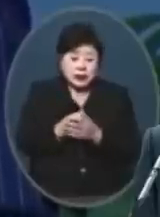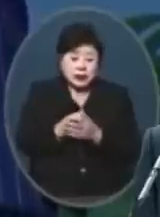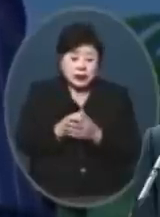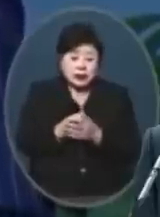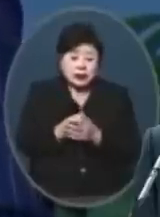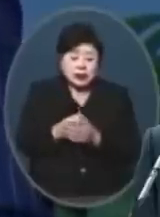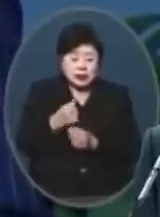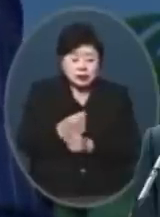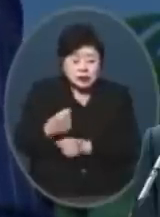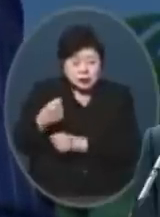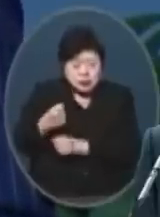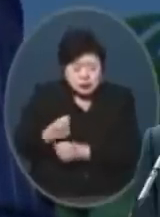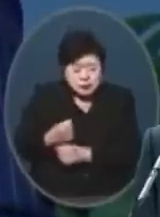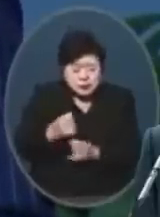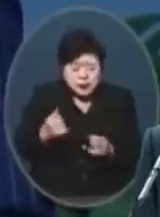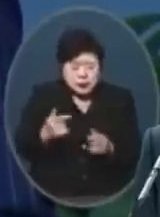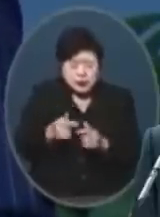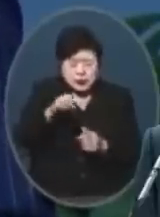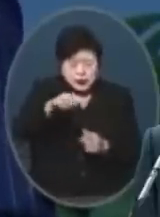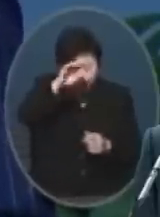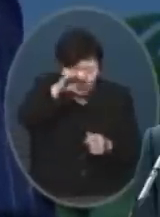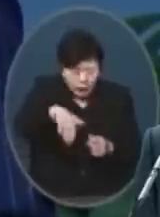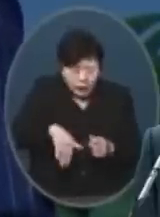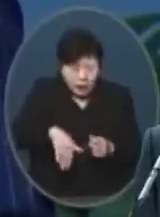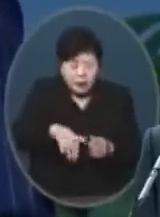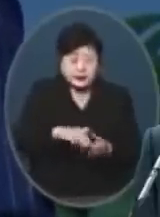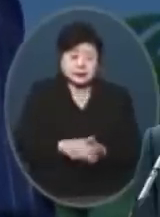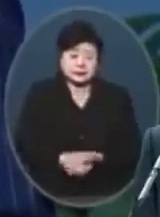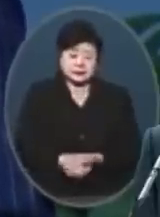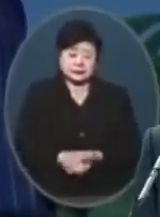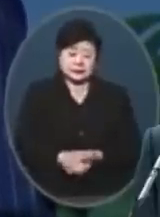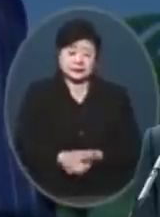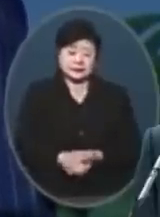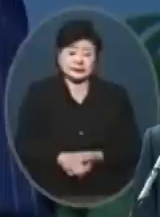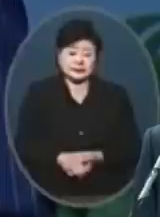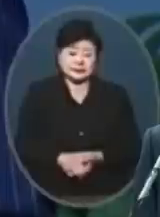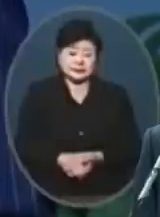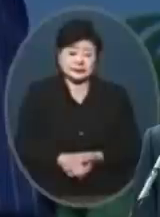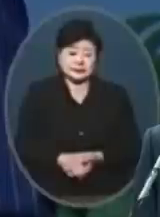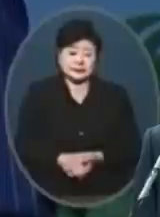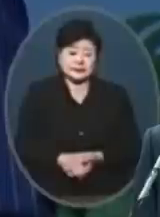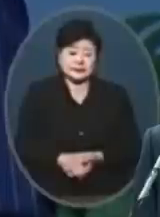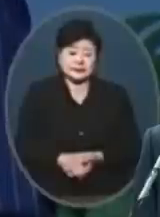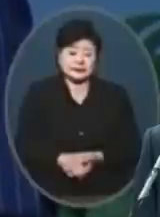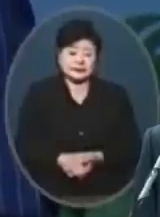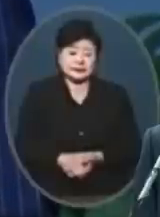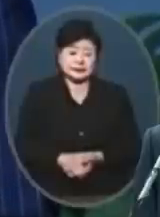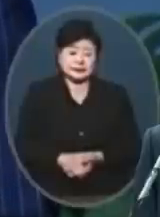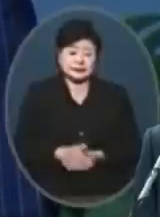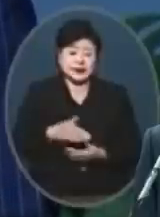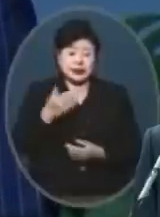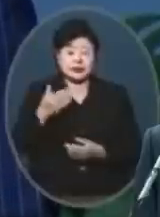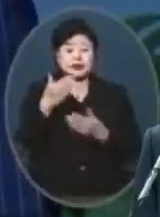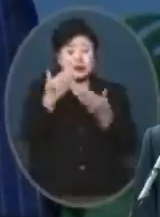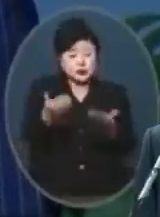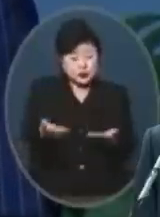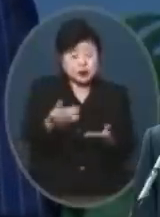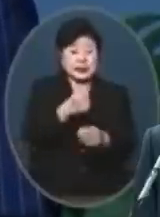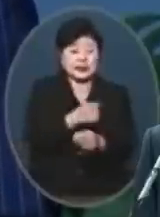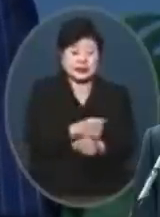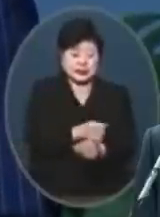수고하고 무거운 짐진 자들은 다 내게로 오라. 내가 너를 쉬게 하리라.